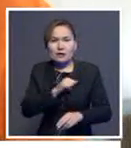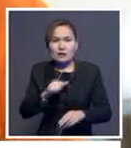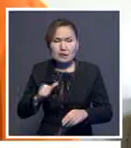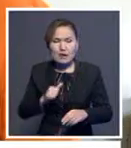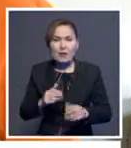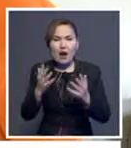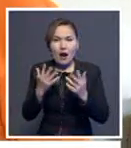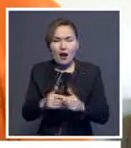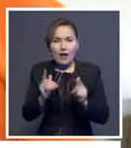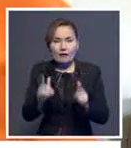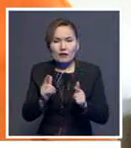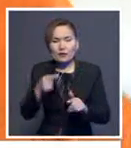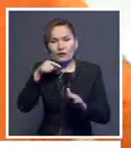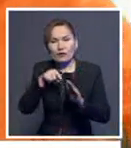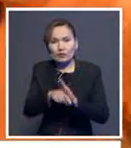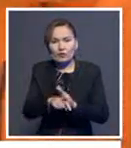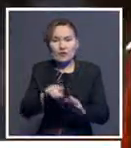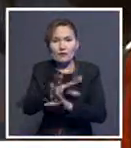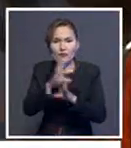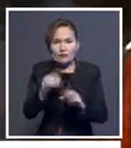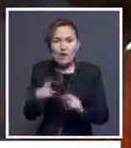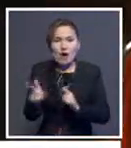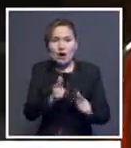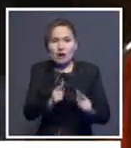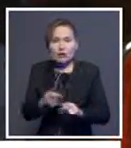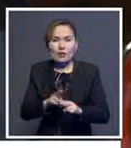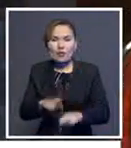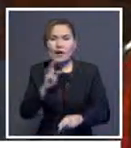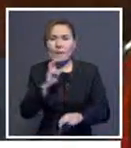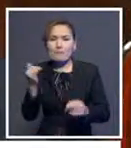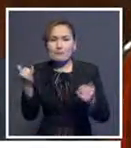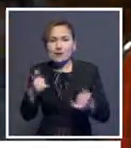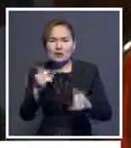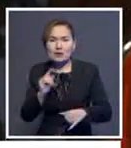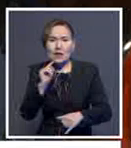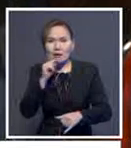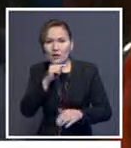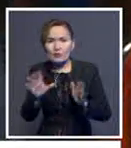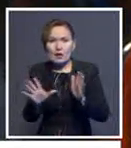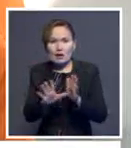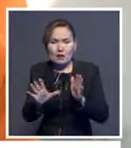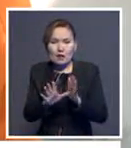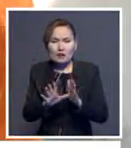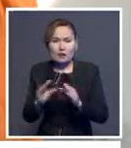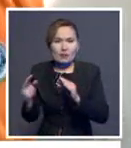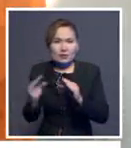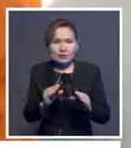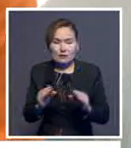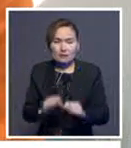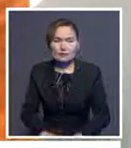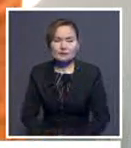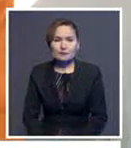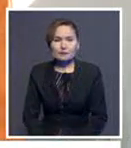міндеттемес. Дыбыссыз қозғалады, ең бастысы жанармайға жұмсайтын қаржыны 3 есеге дейін үнемдеуге болады. Знаете, когда я сел